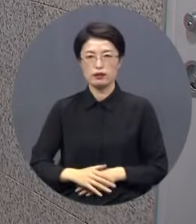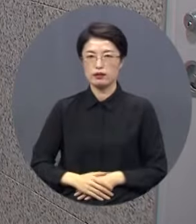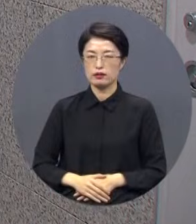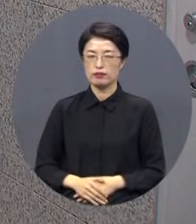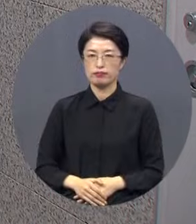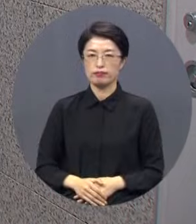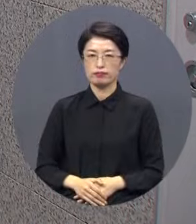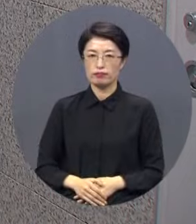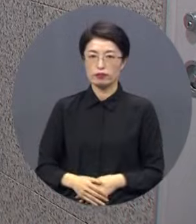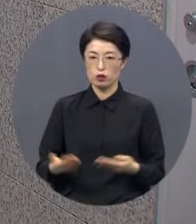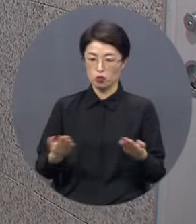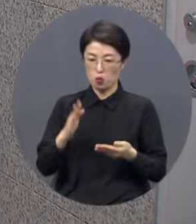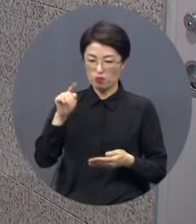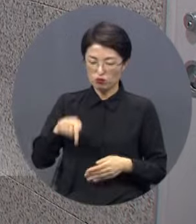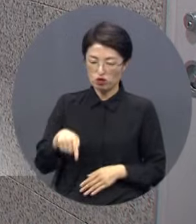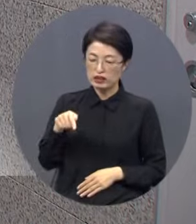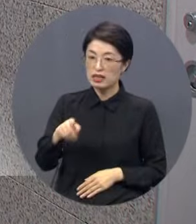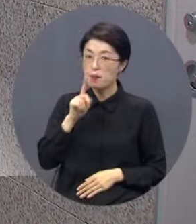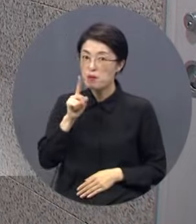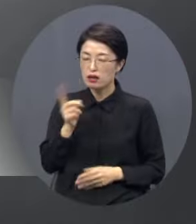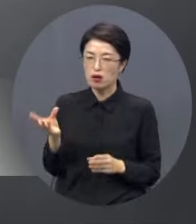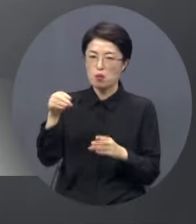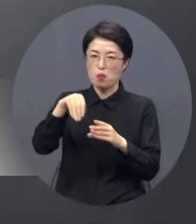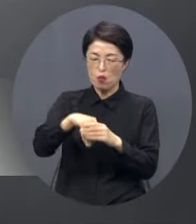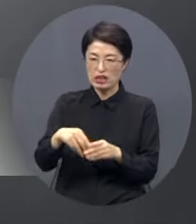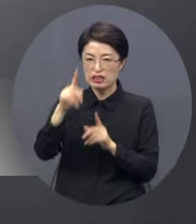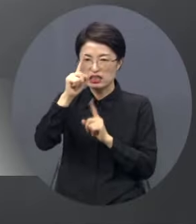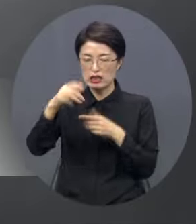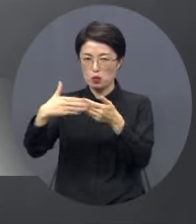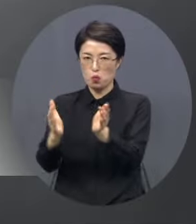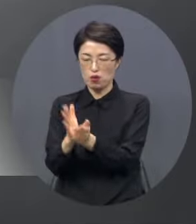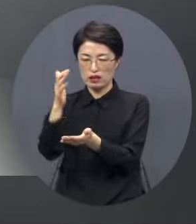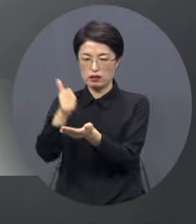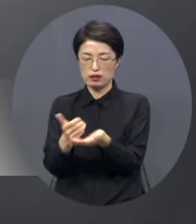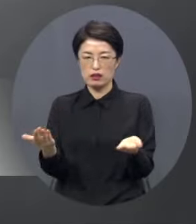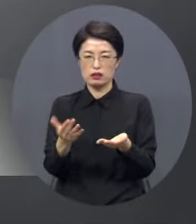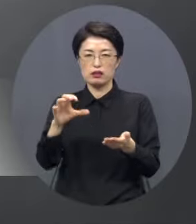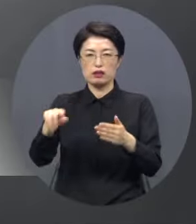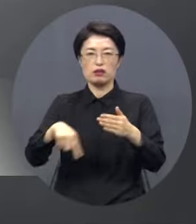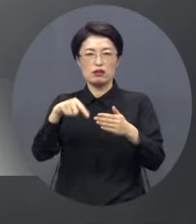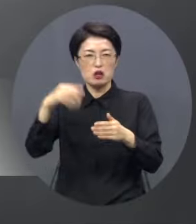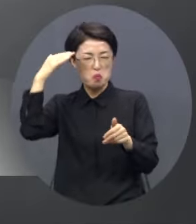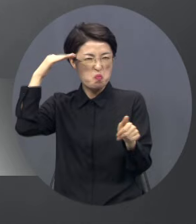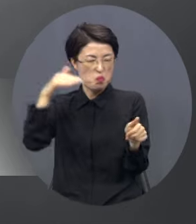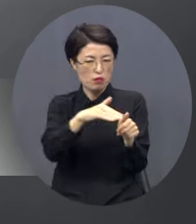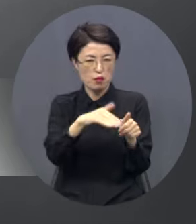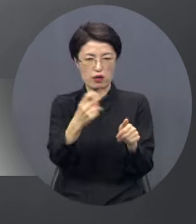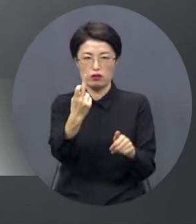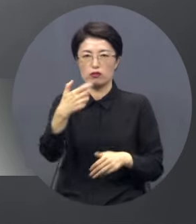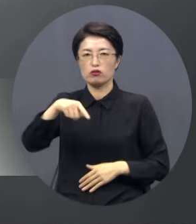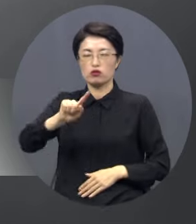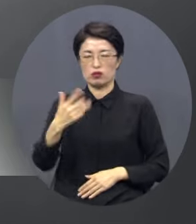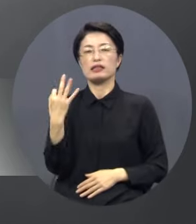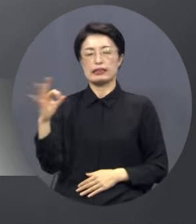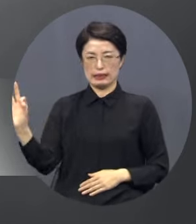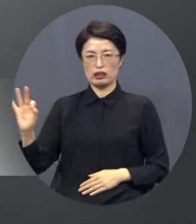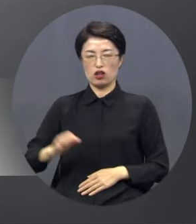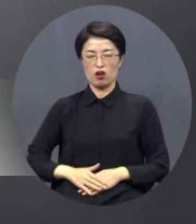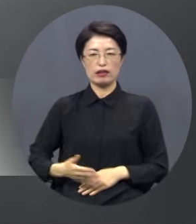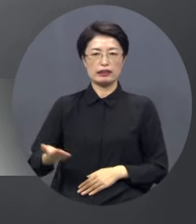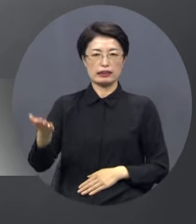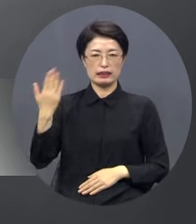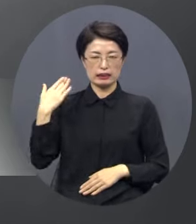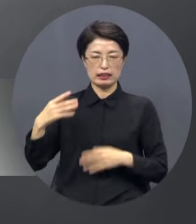고용노동부는 이 발언을 포함해 이병철 회장의 직장 내 괴롭힘 12건이 인정된다며 지난달 25일 조사